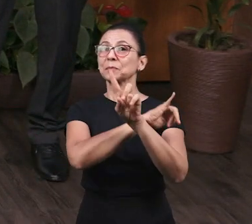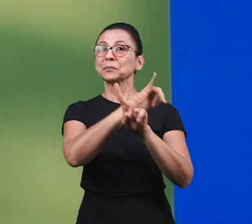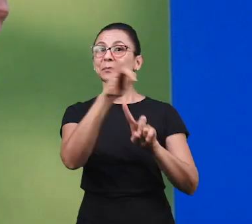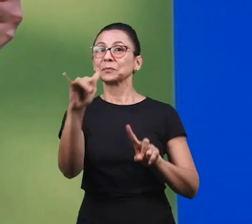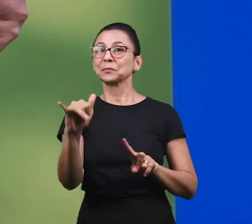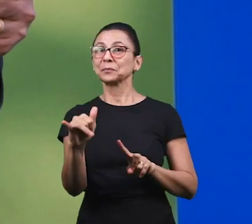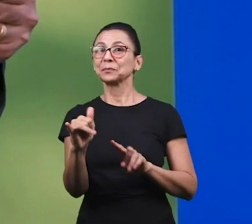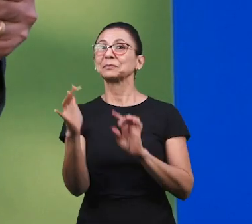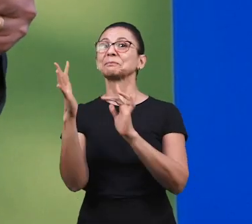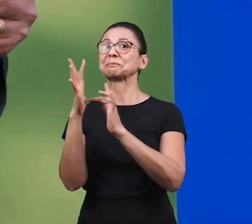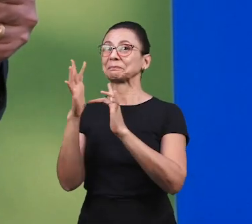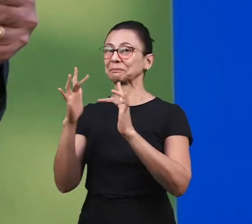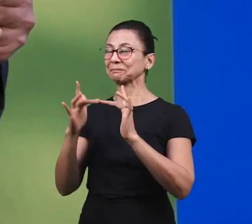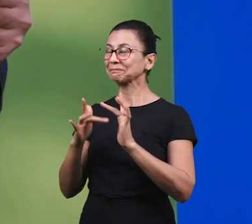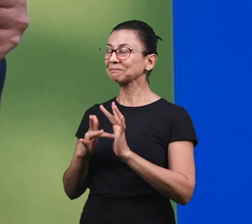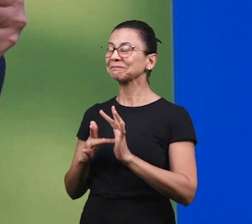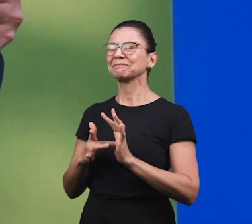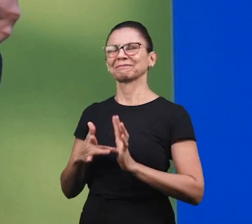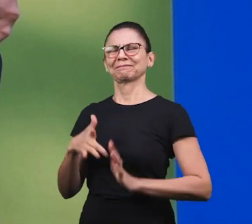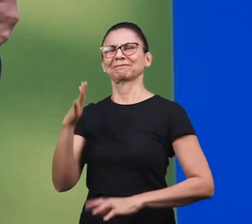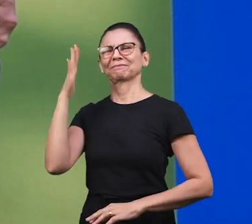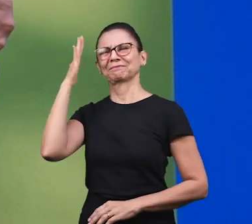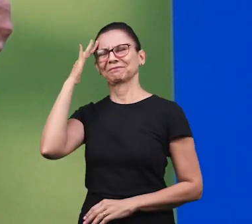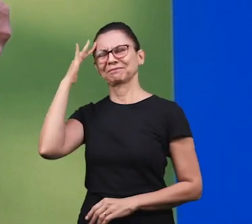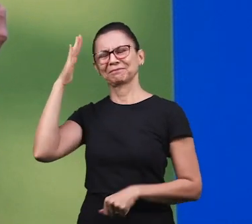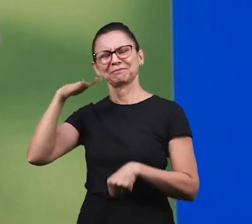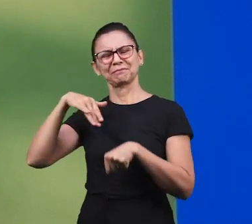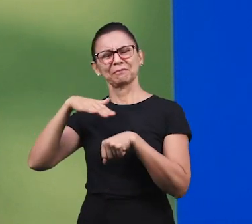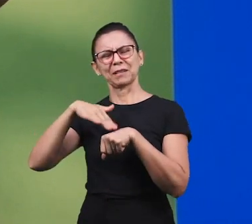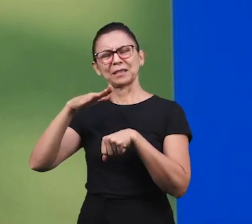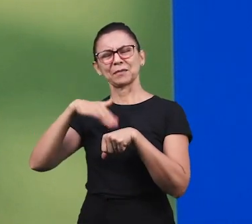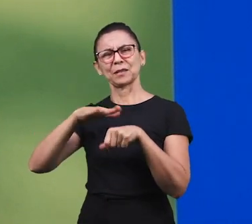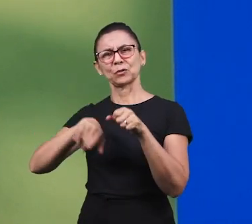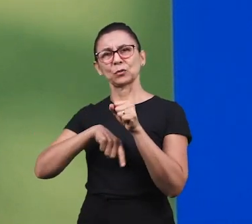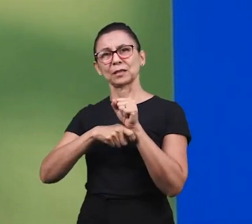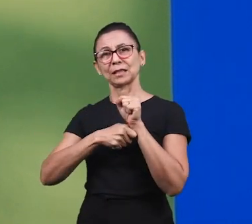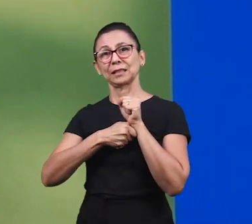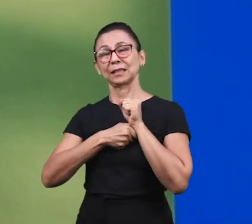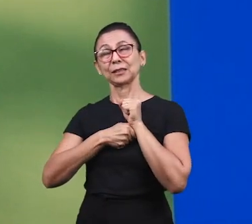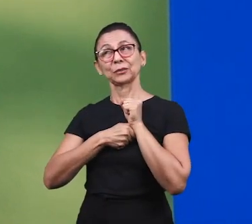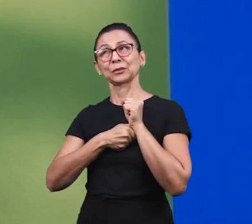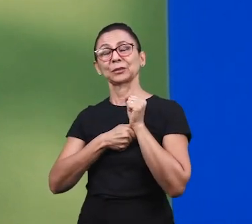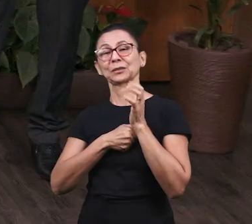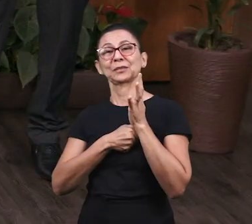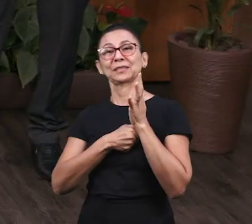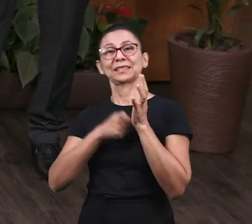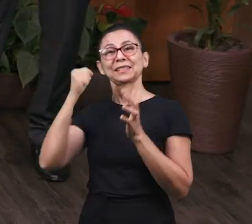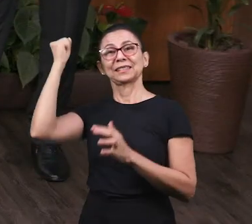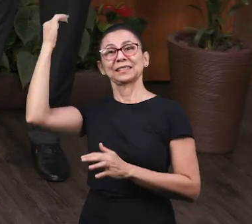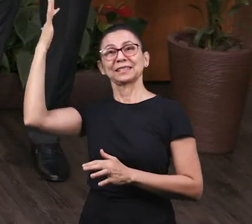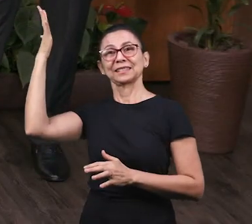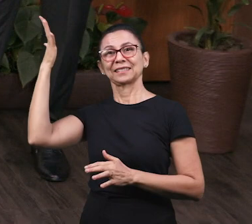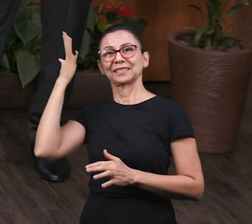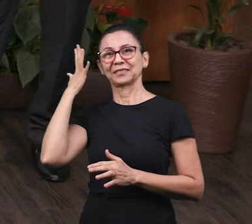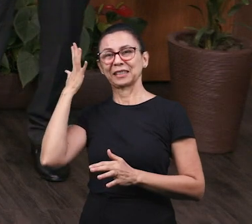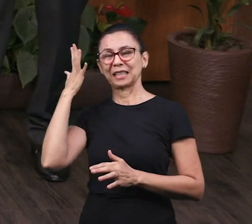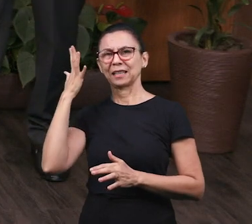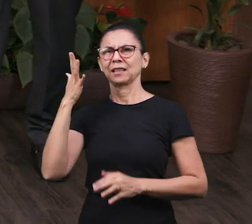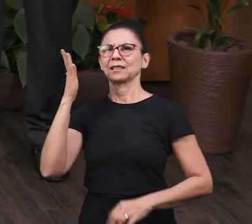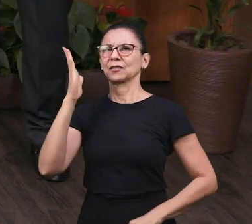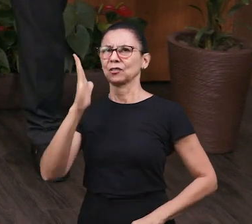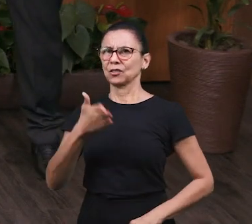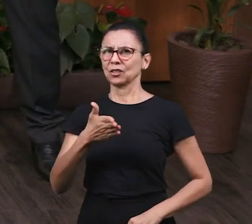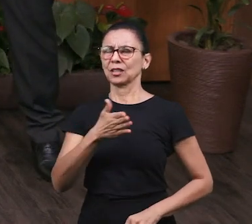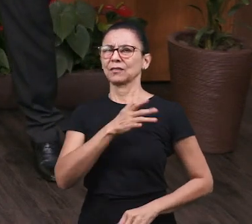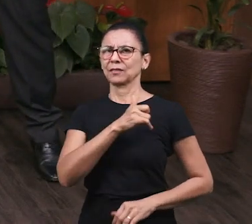prophétique qui est le Seigneur Jésus et de comprendre beaucoup plus davantage les mystères révélés.